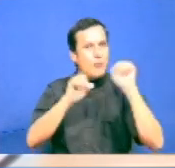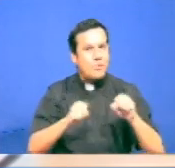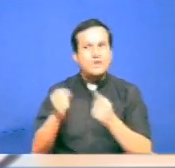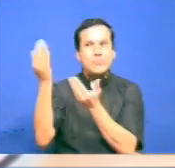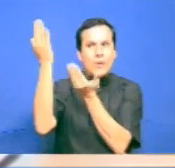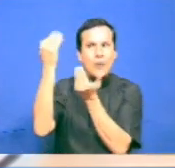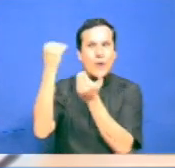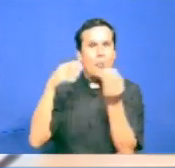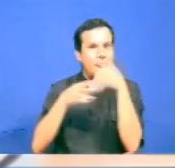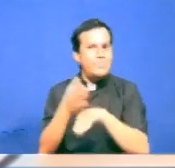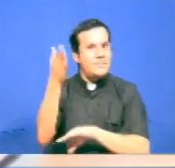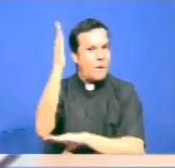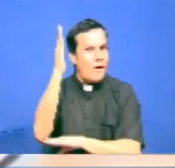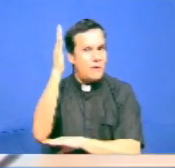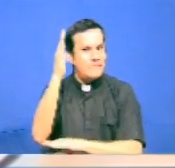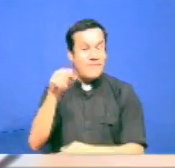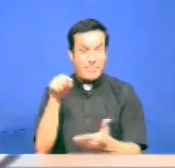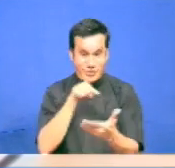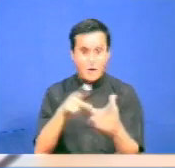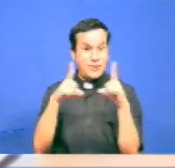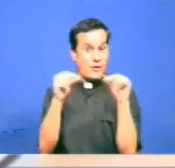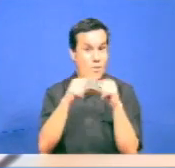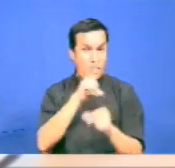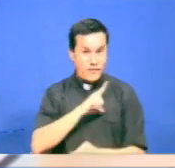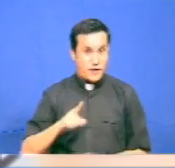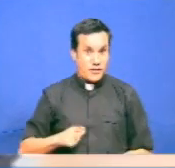Mungu. Neno la Bwana.